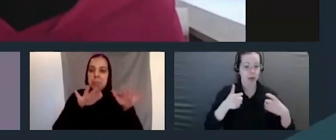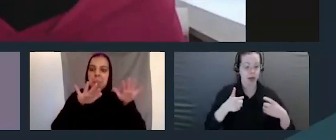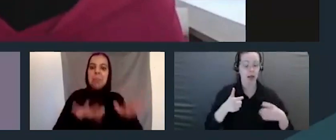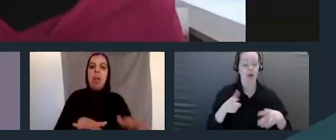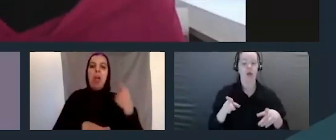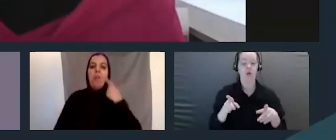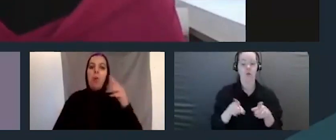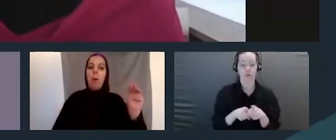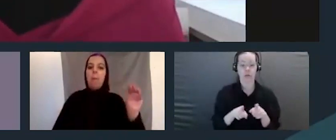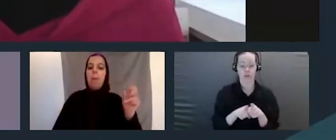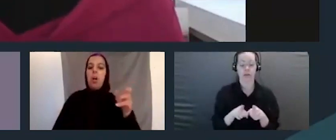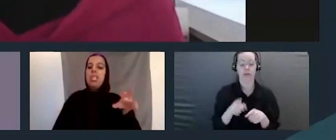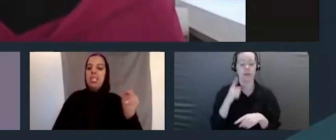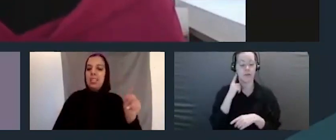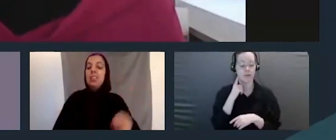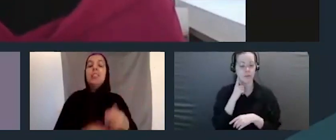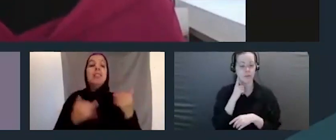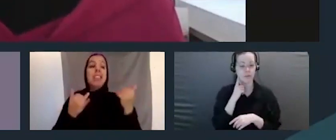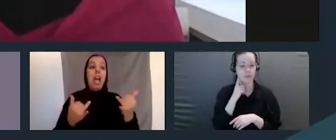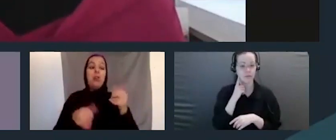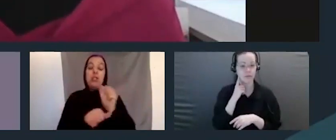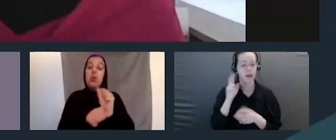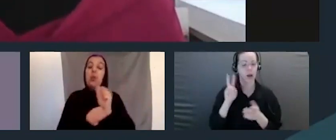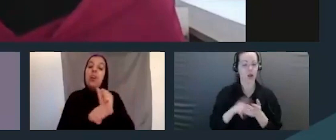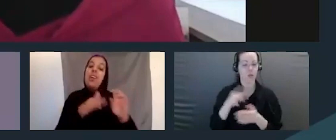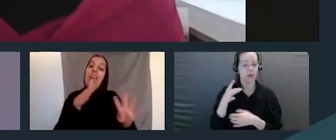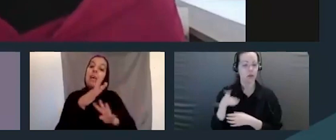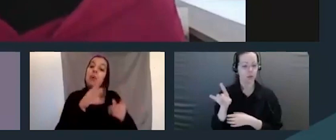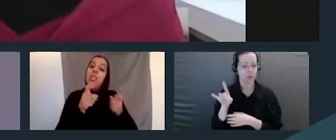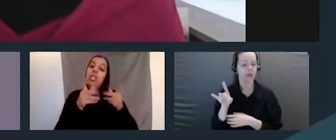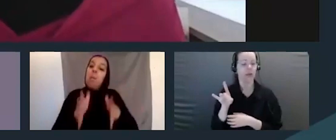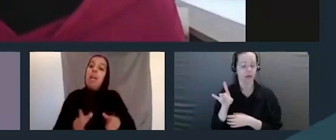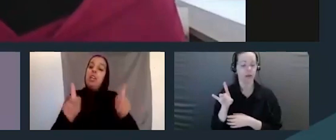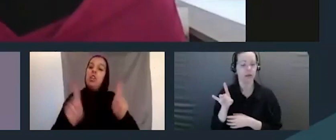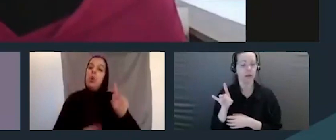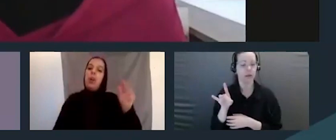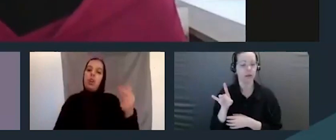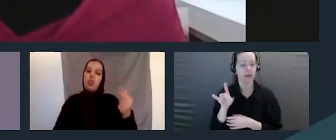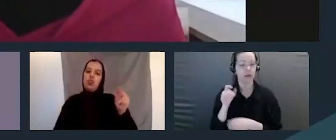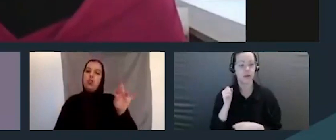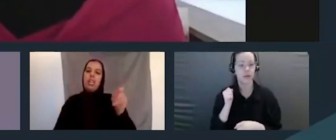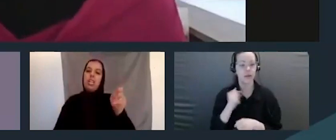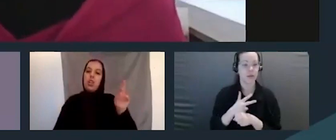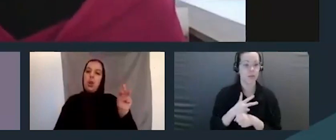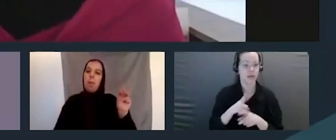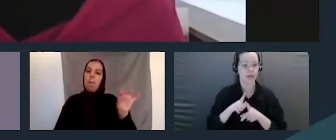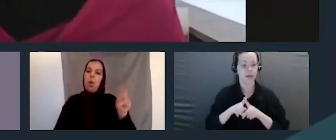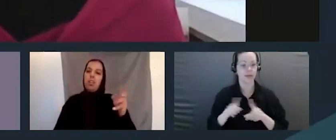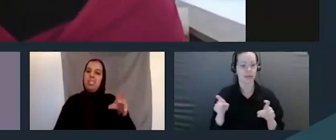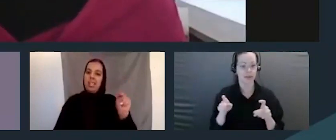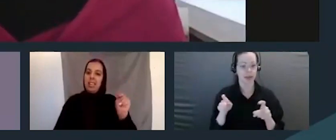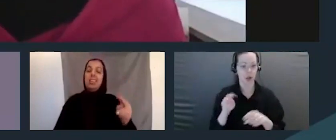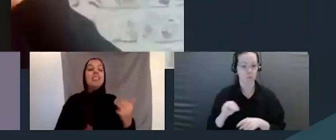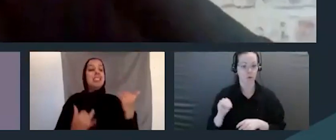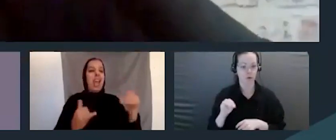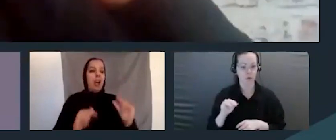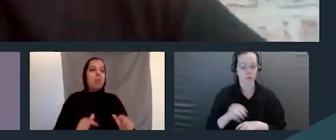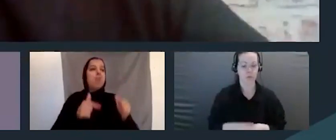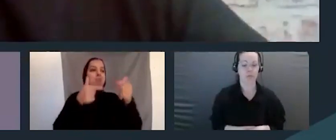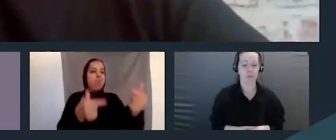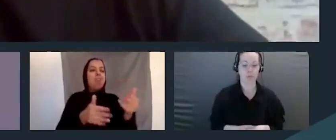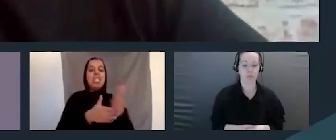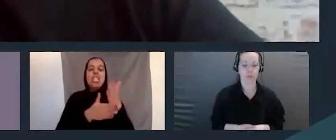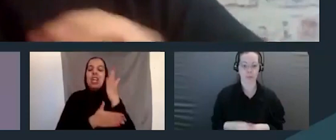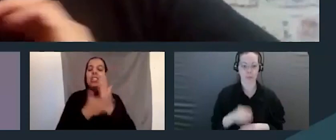Moncton. Elle va partager des récits au sujet de Nouveau-Brunswick avec nous. Bonjour, Erika. Merci. Est-ce que vous m'entendez